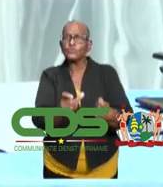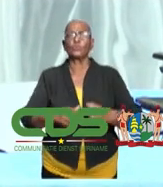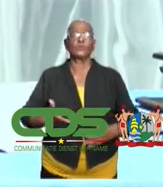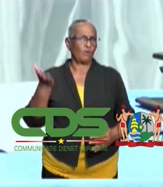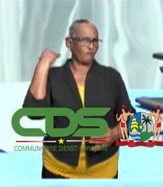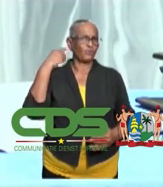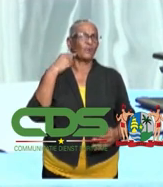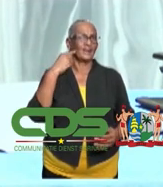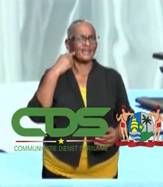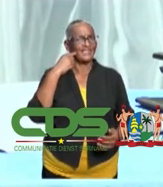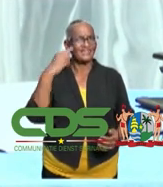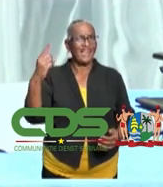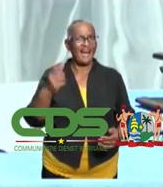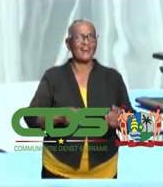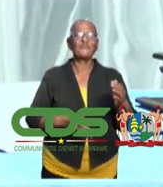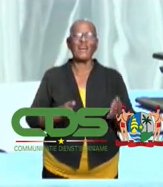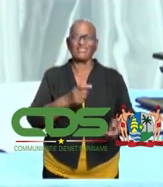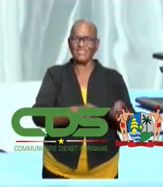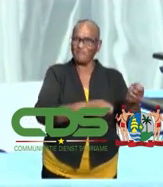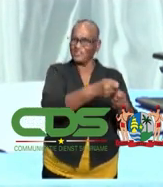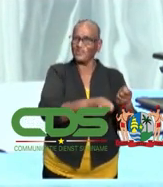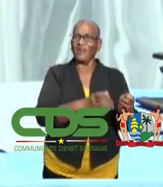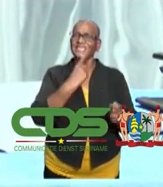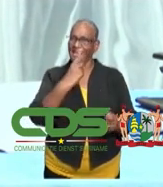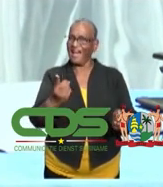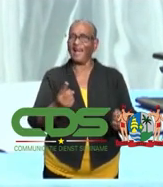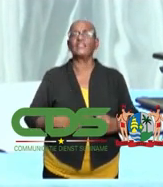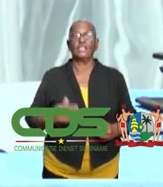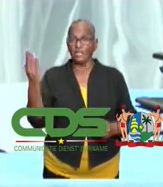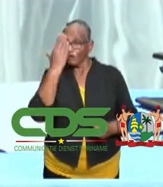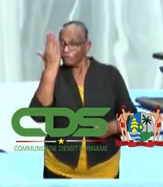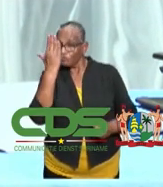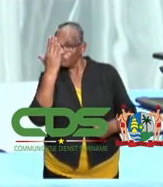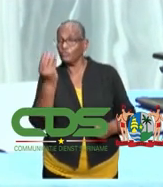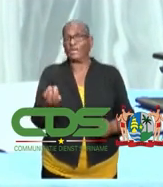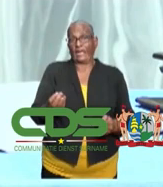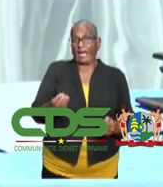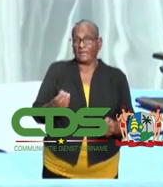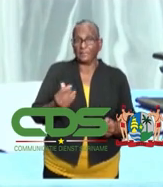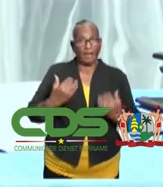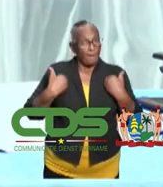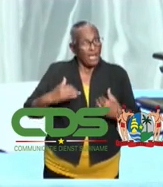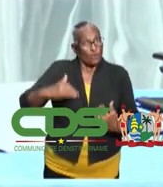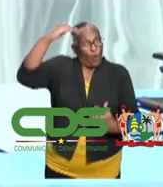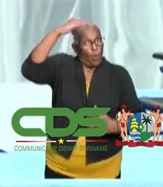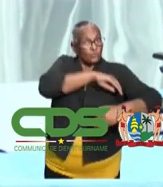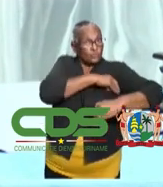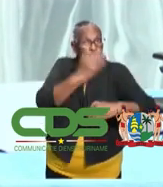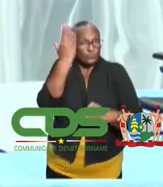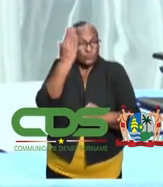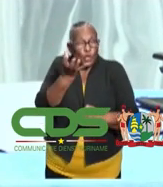verpleging. Hier is er ook 4 miljoen SRD voor studiefinanciering. En zij die hogere studies willen hebben